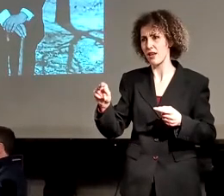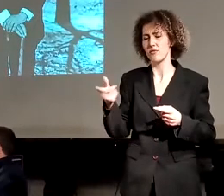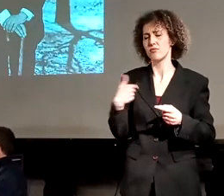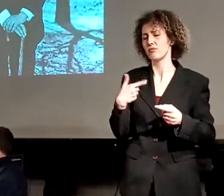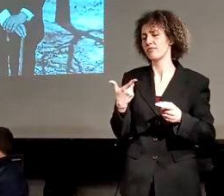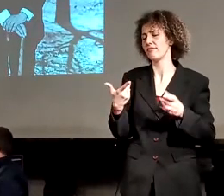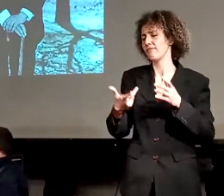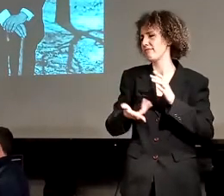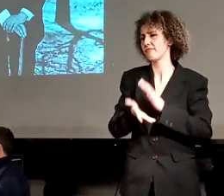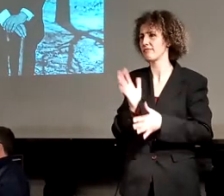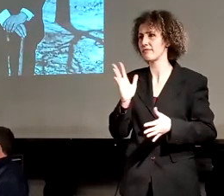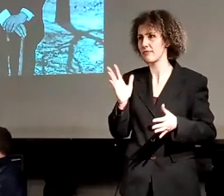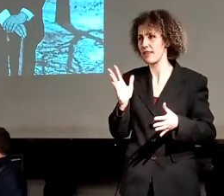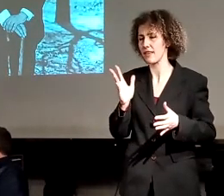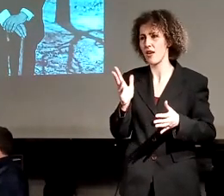per